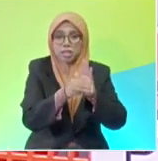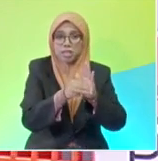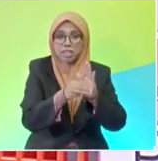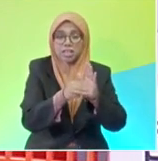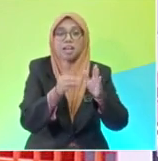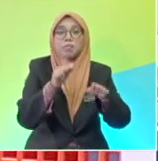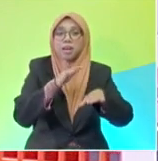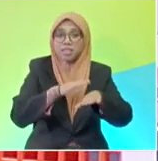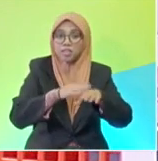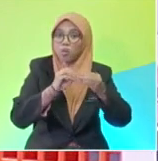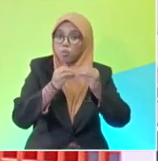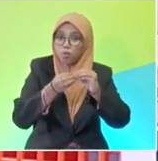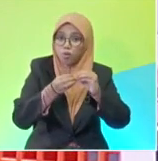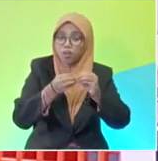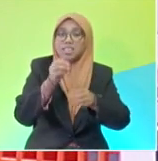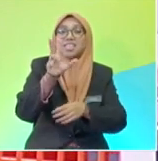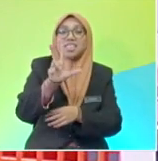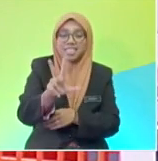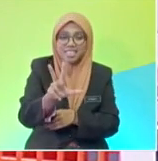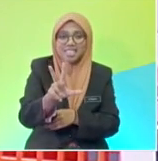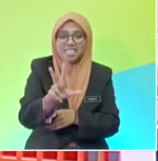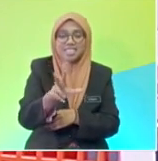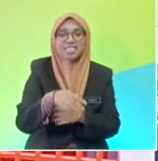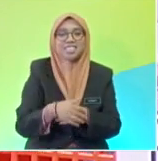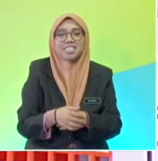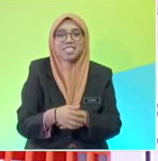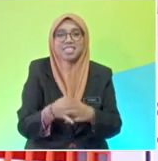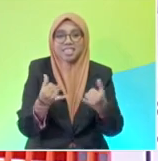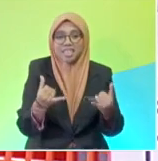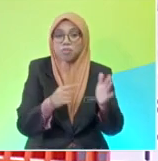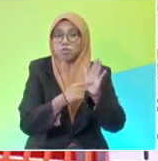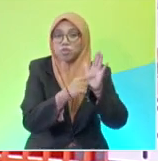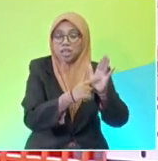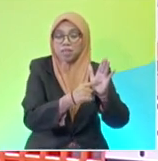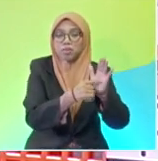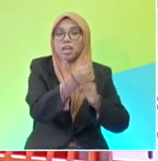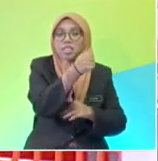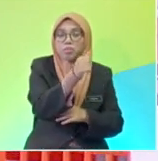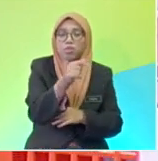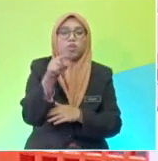Yeay! Dapatlah kita jam yang menunjukkan pukul